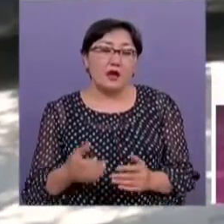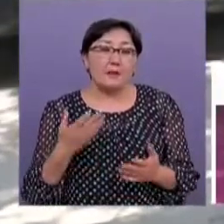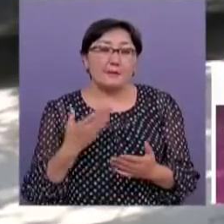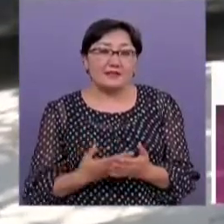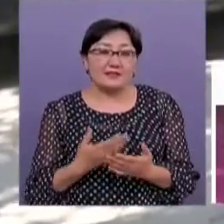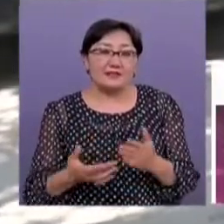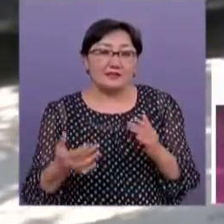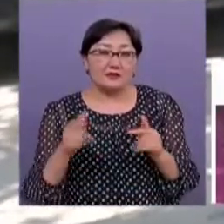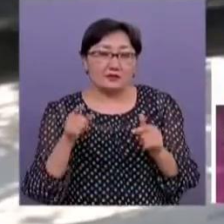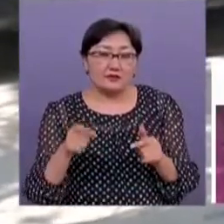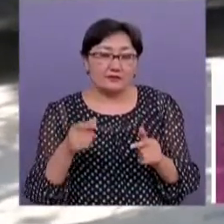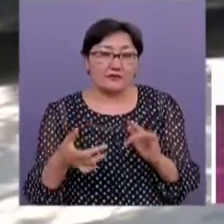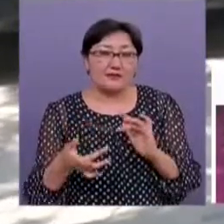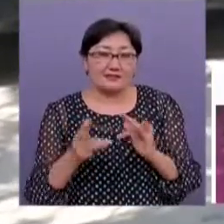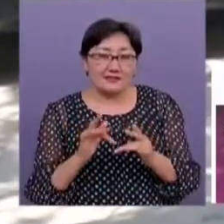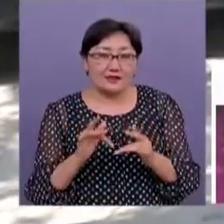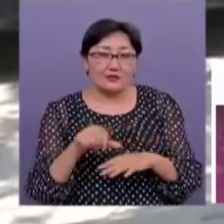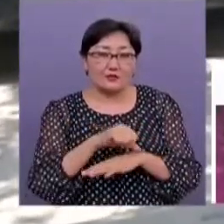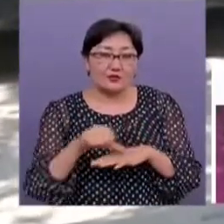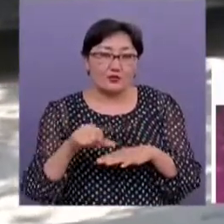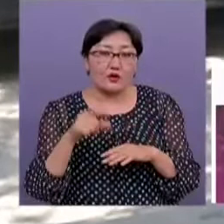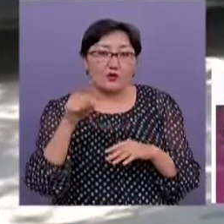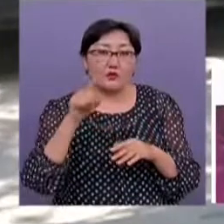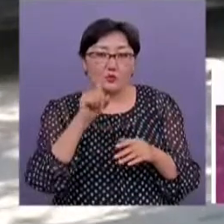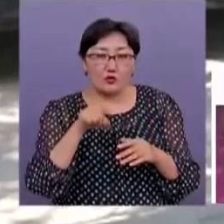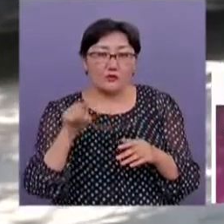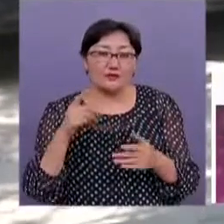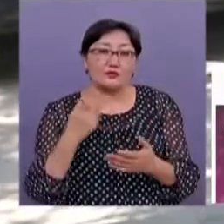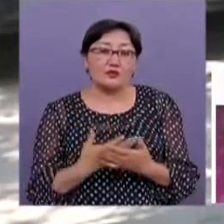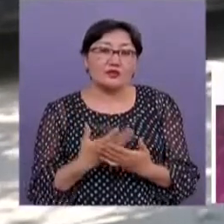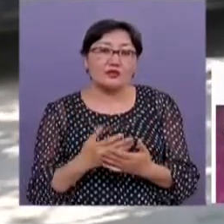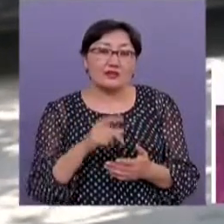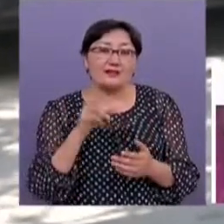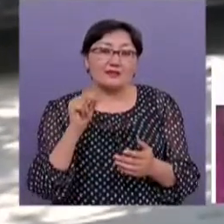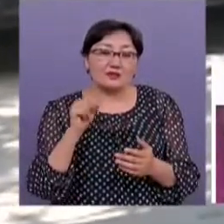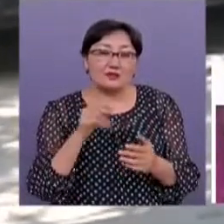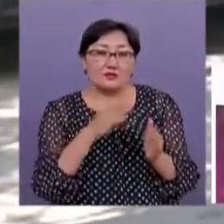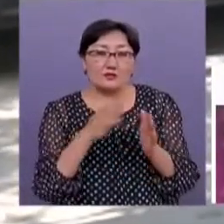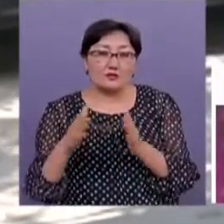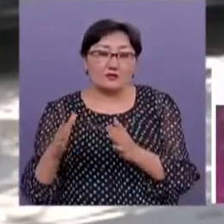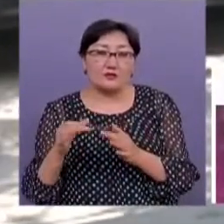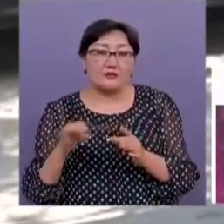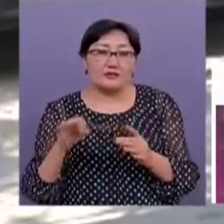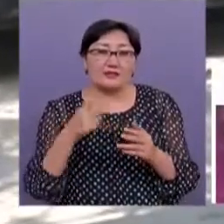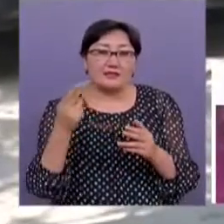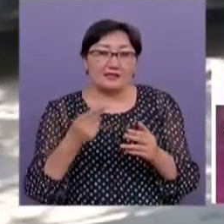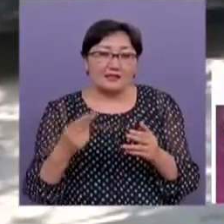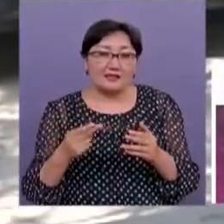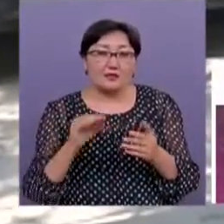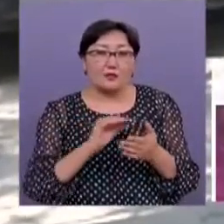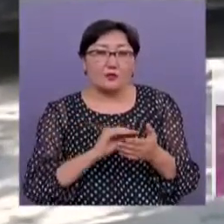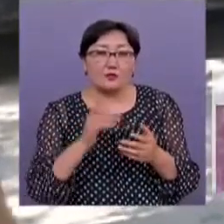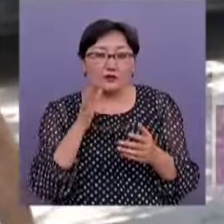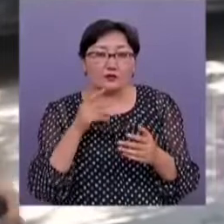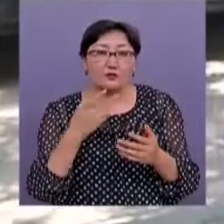мына жерде тапсырысты алатын сайттың мекенжайы мен үстінде нөмірлер көрсетілген. Сандар жазбаның реттік нөмірін және салынған уақытын меңзейді. Яғни,